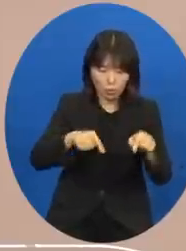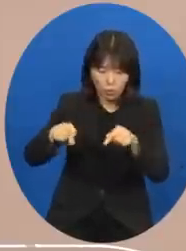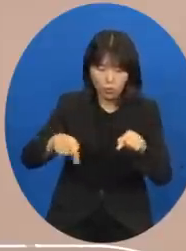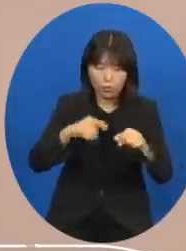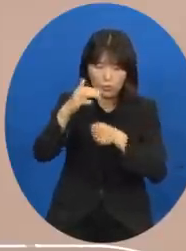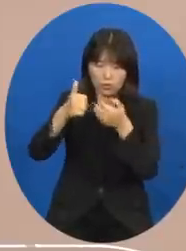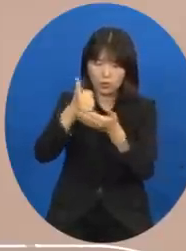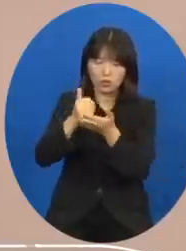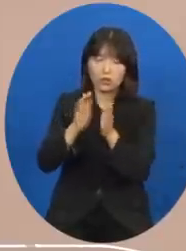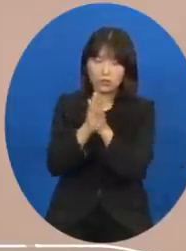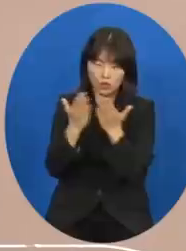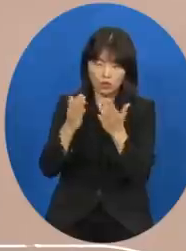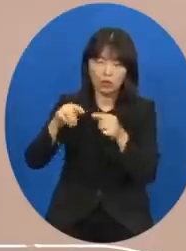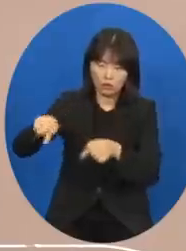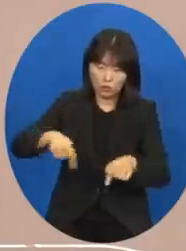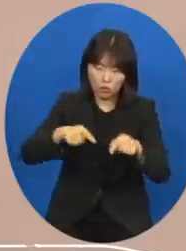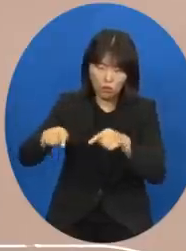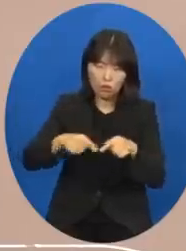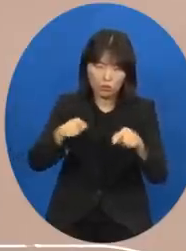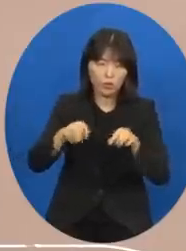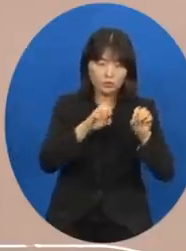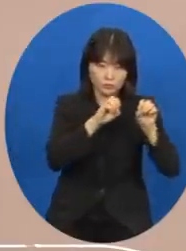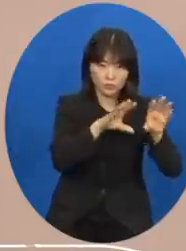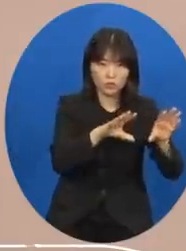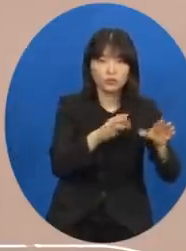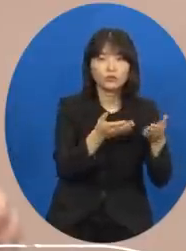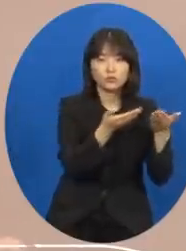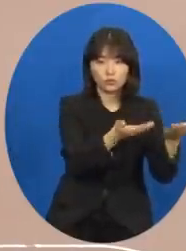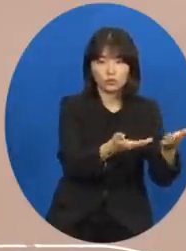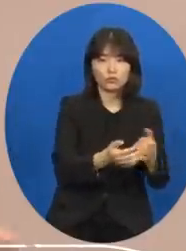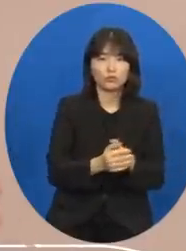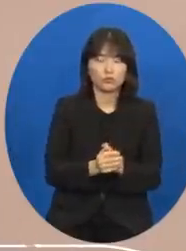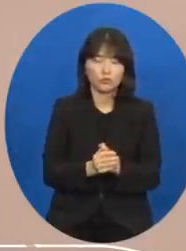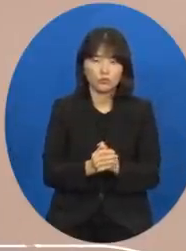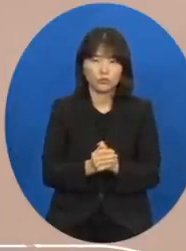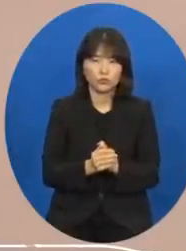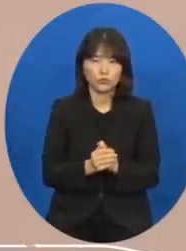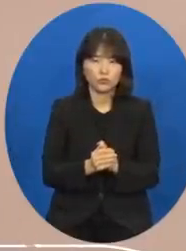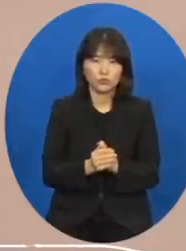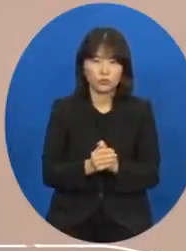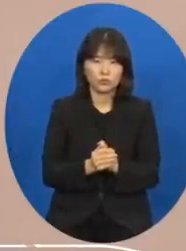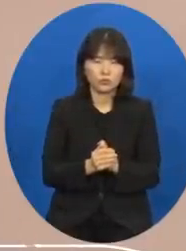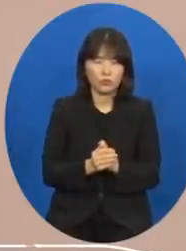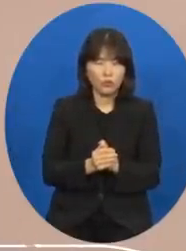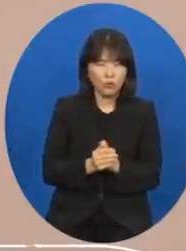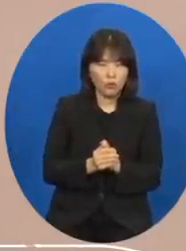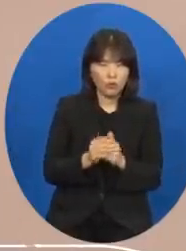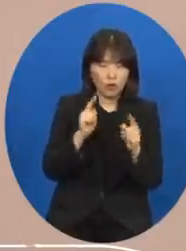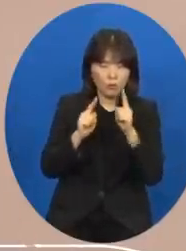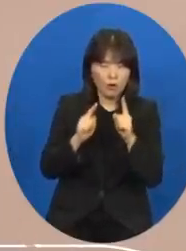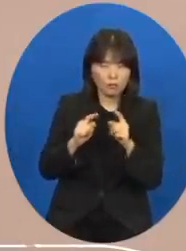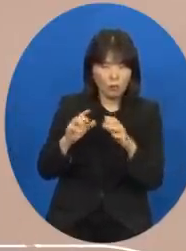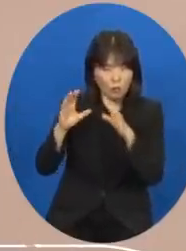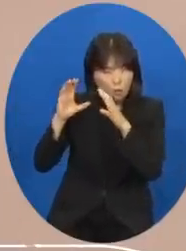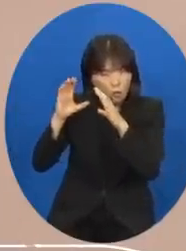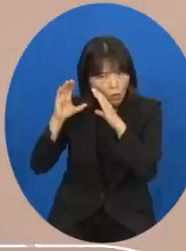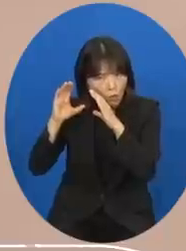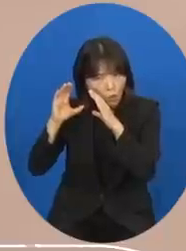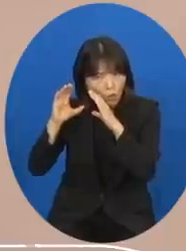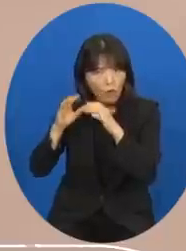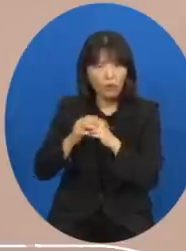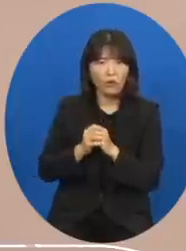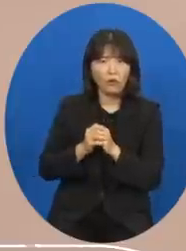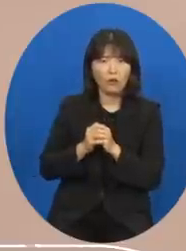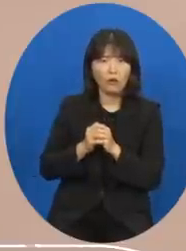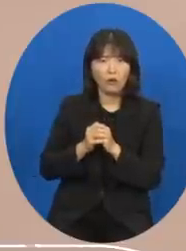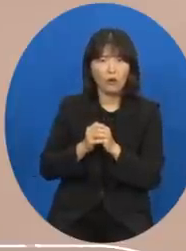성경을 녹음을 해서 그들에게 틀어준 겁니다. 하나님의 말씀인 성경을. 그 말씀을 얼마나 귀를 기울여 듣는지